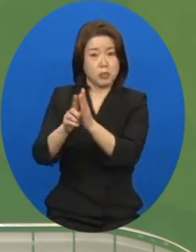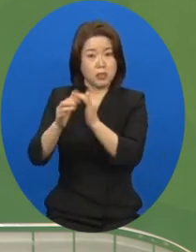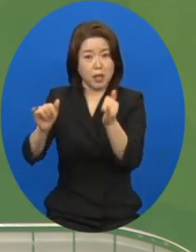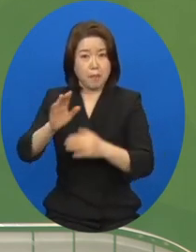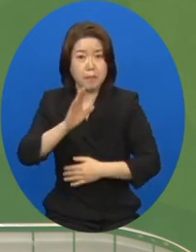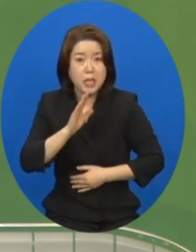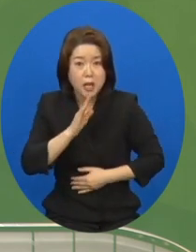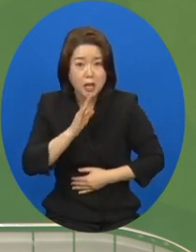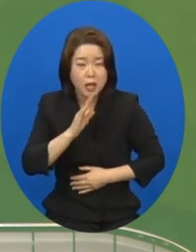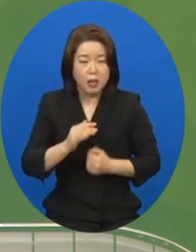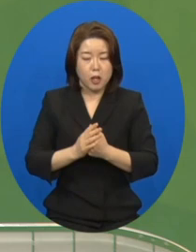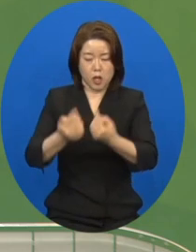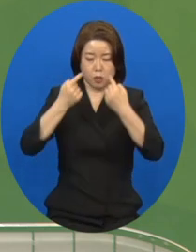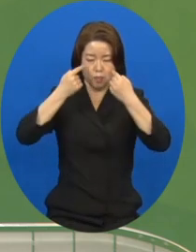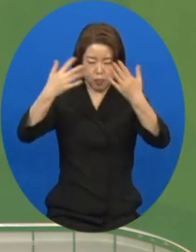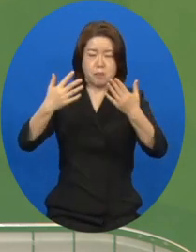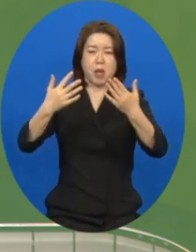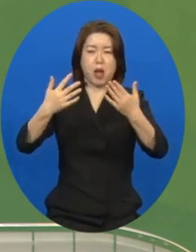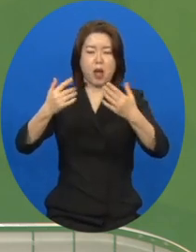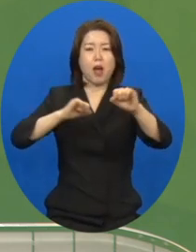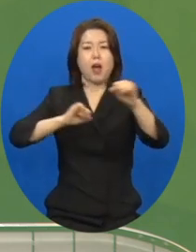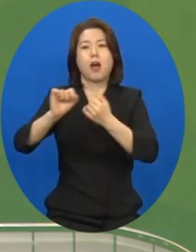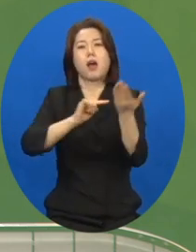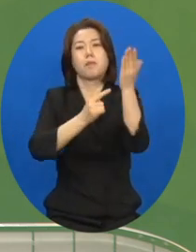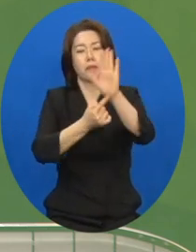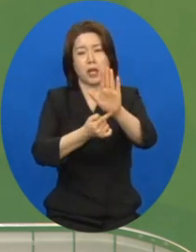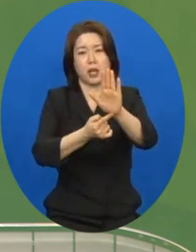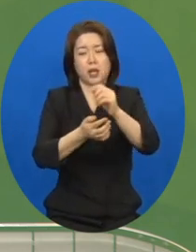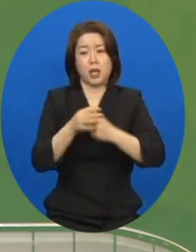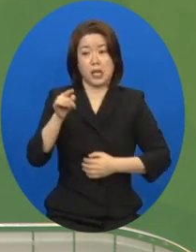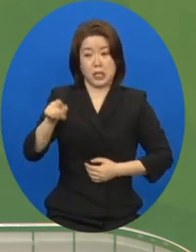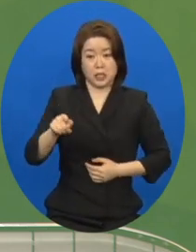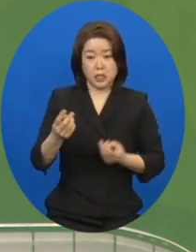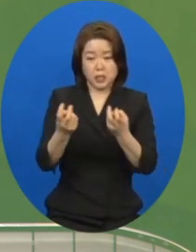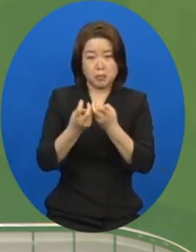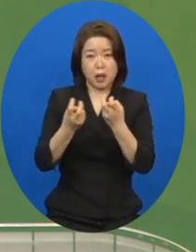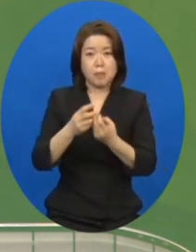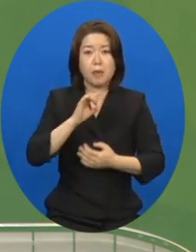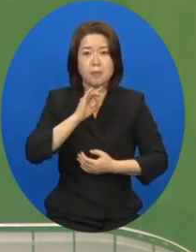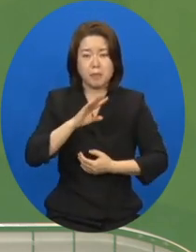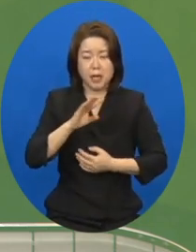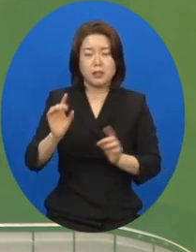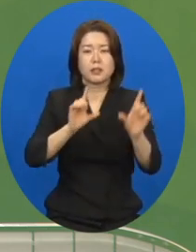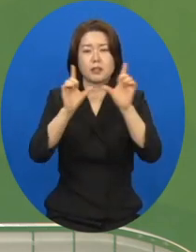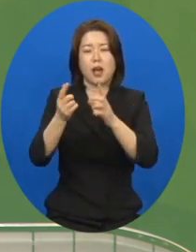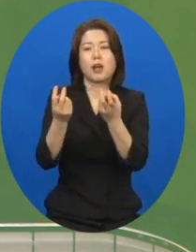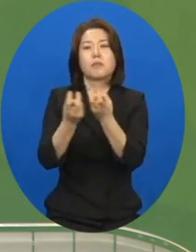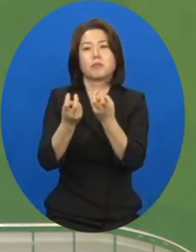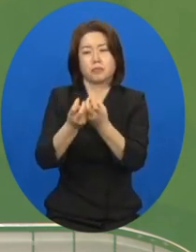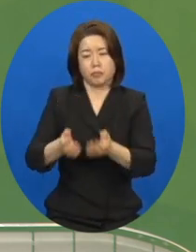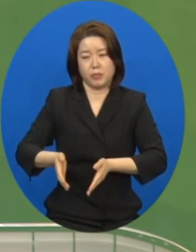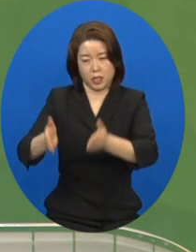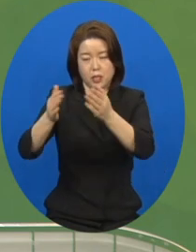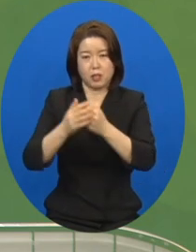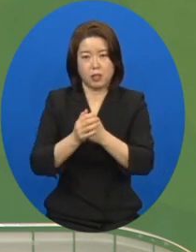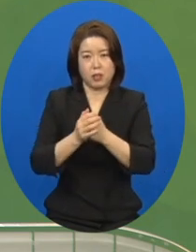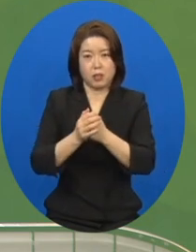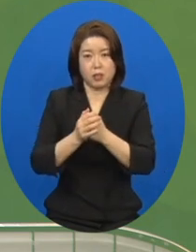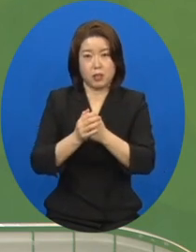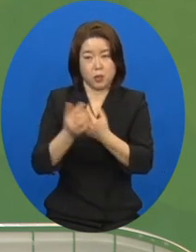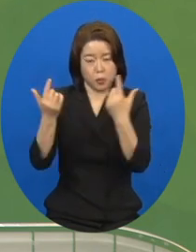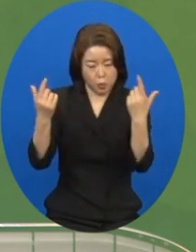분명하게 하라. 그 길이 살 길이라는. 그리고 라합은 그렇게